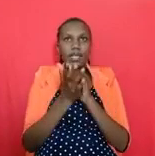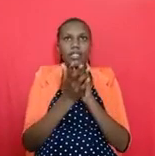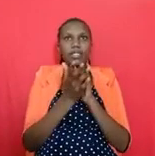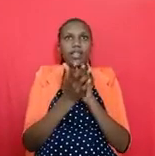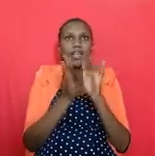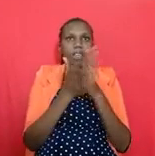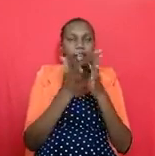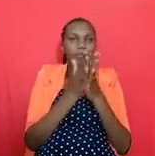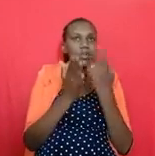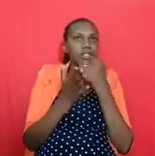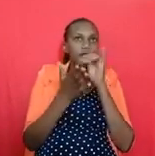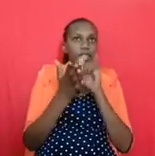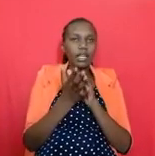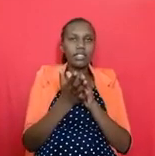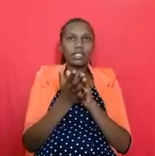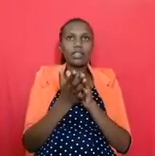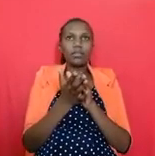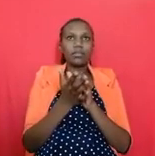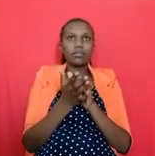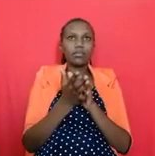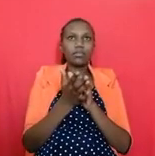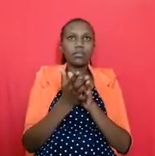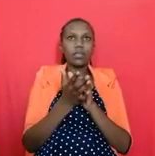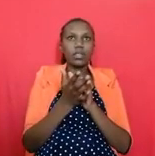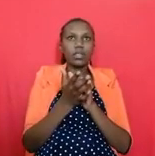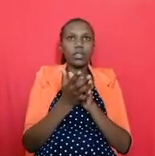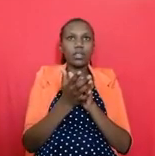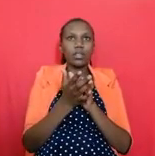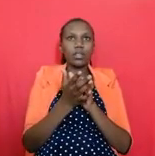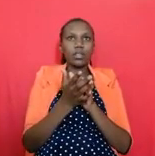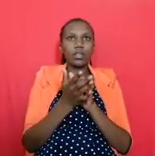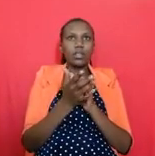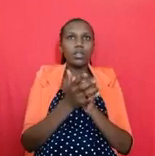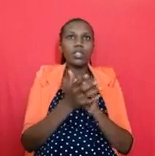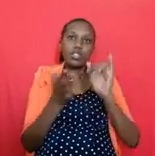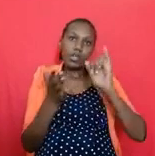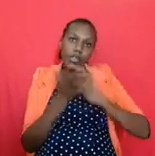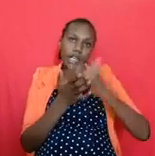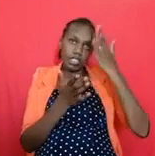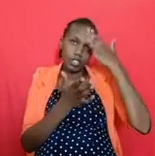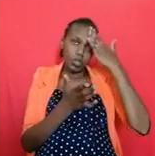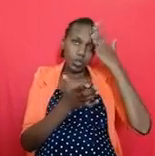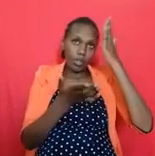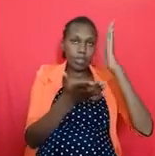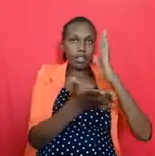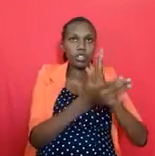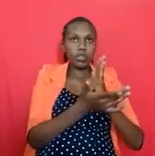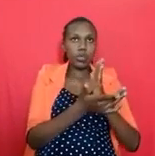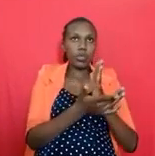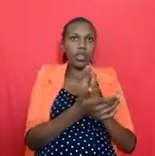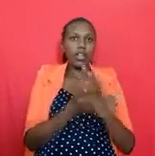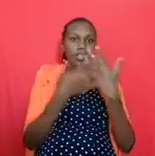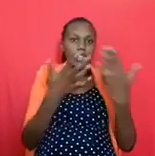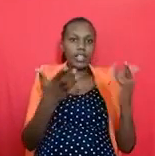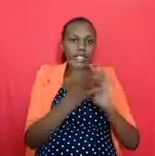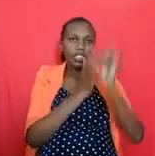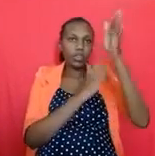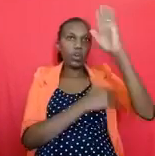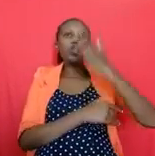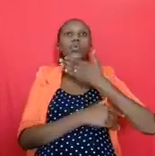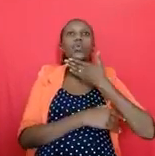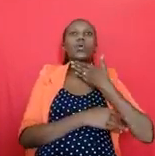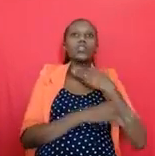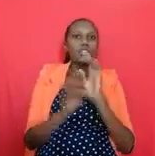gaka akauga ati niguo muhotage kwimenyera kuna maundu maria ngai witu